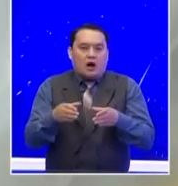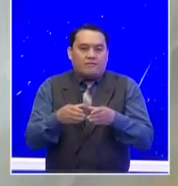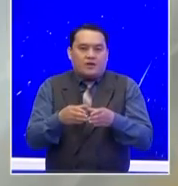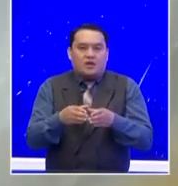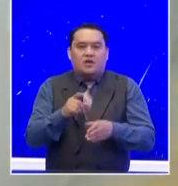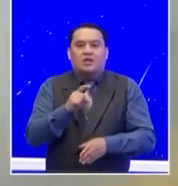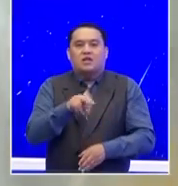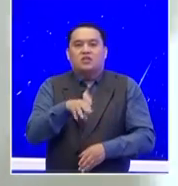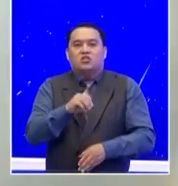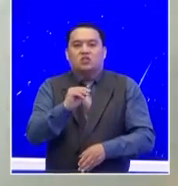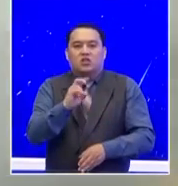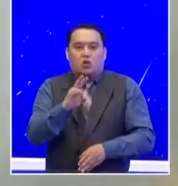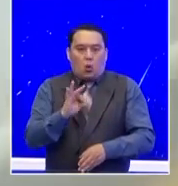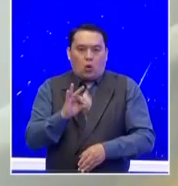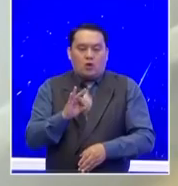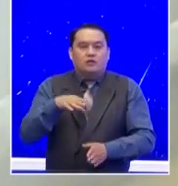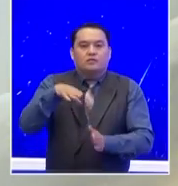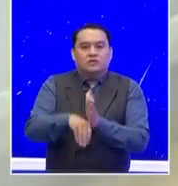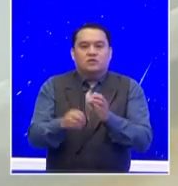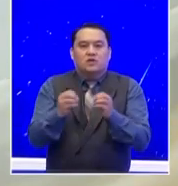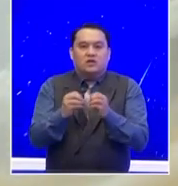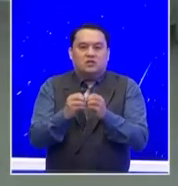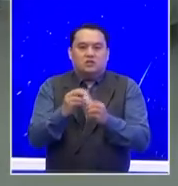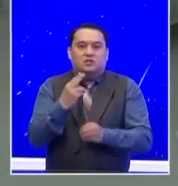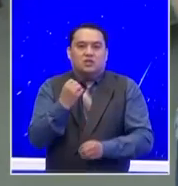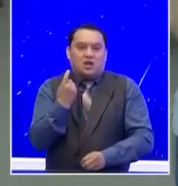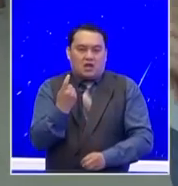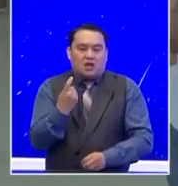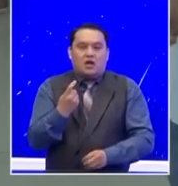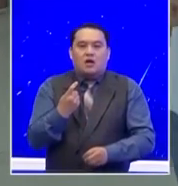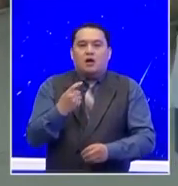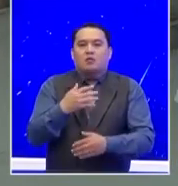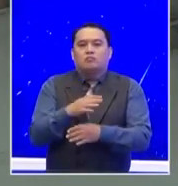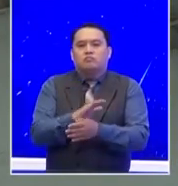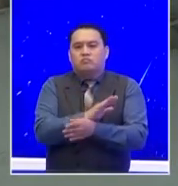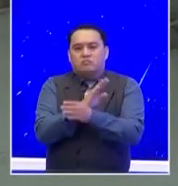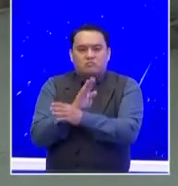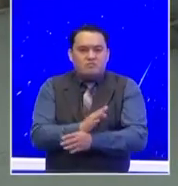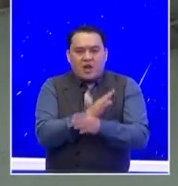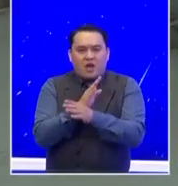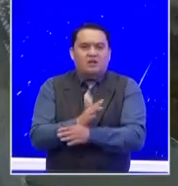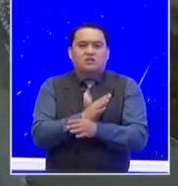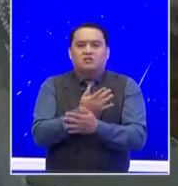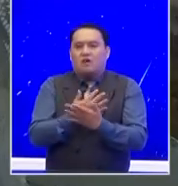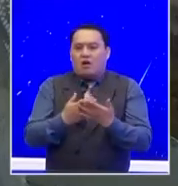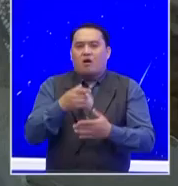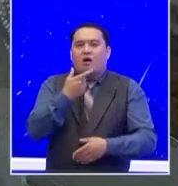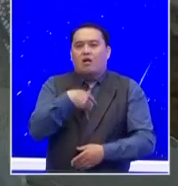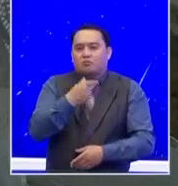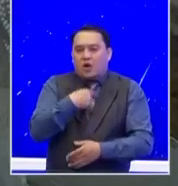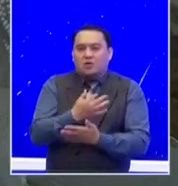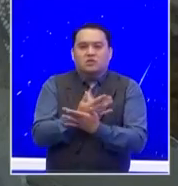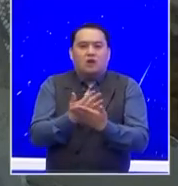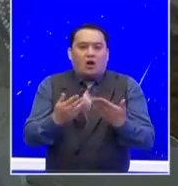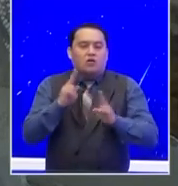товарищества Хильниченко входит более десятка производственных цехов. Это мельница, маслобойный, колбасный, фасовочный и другие, в